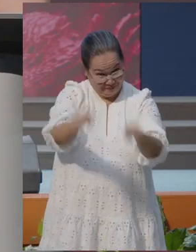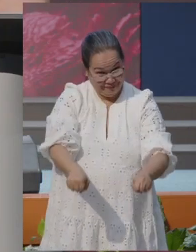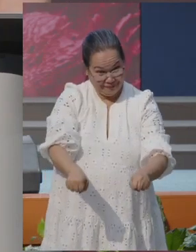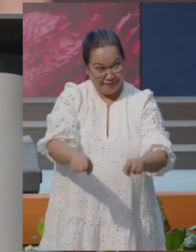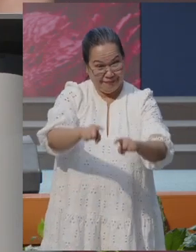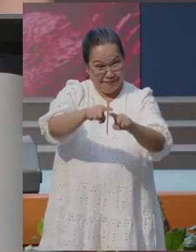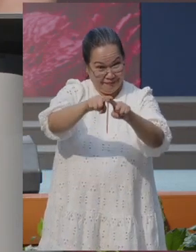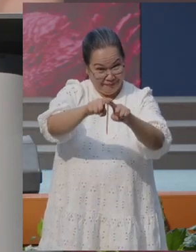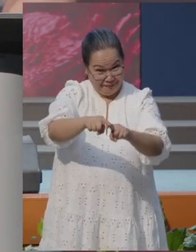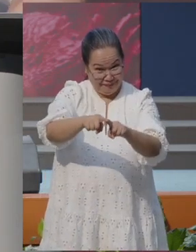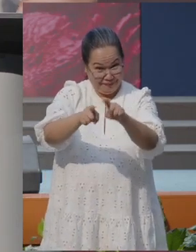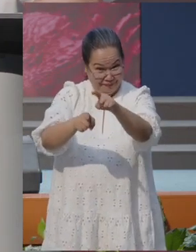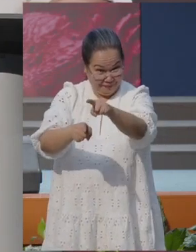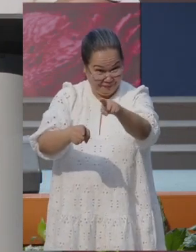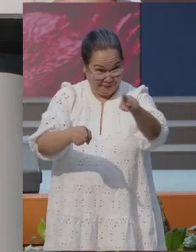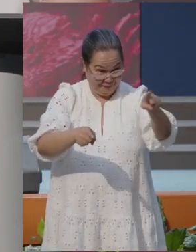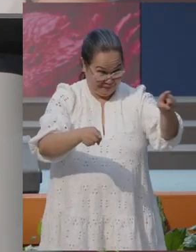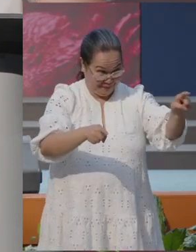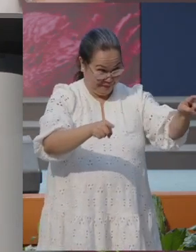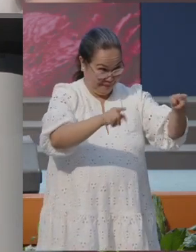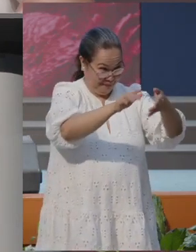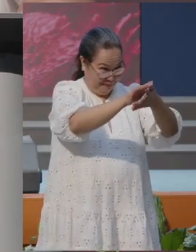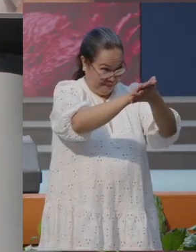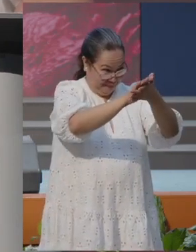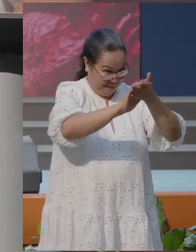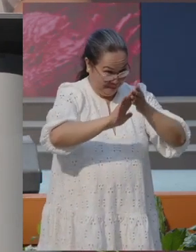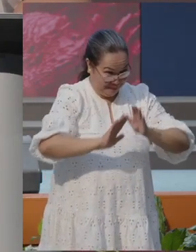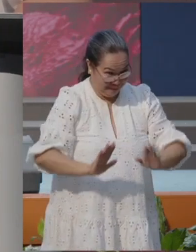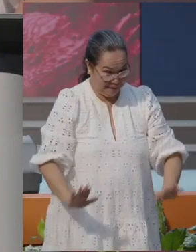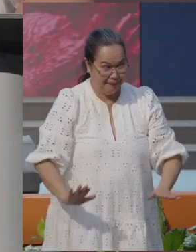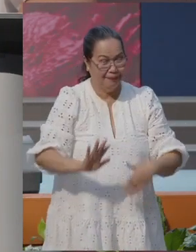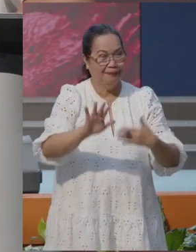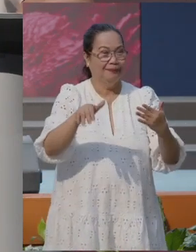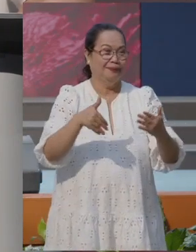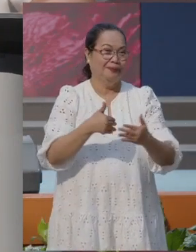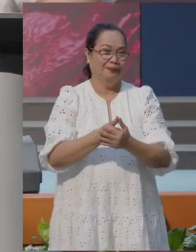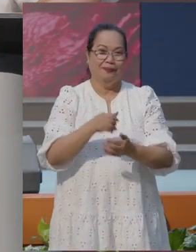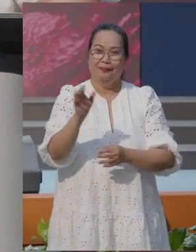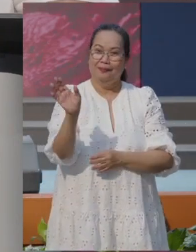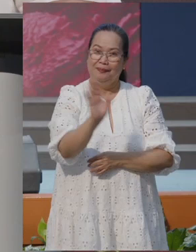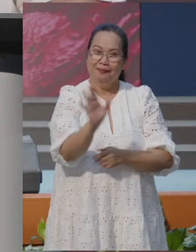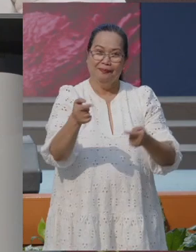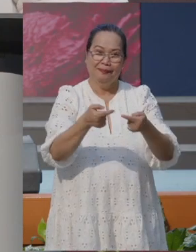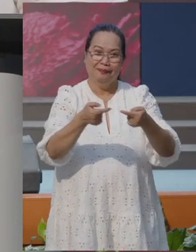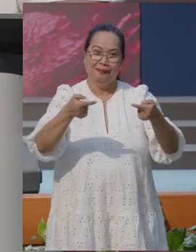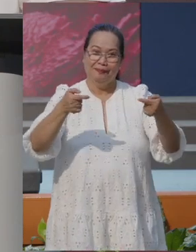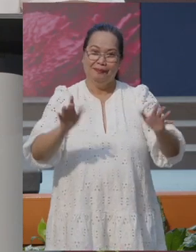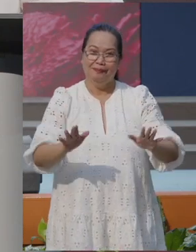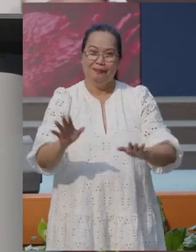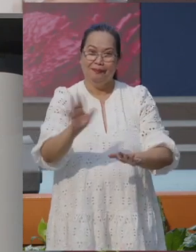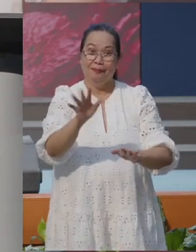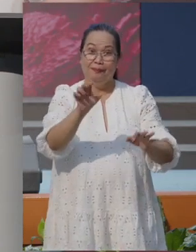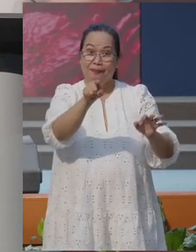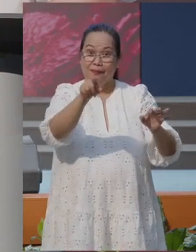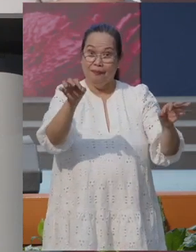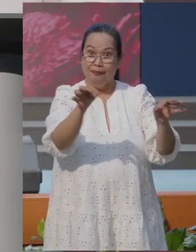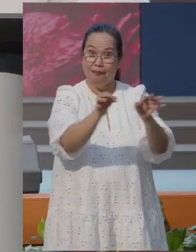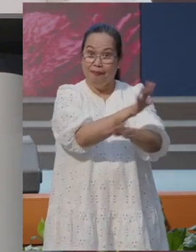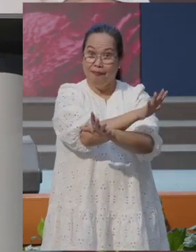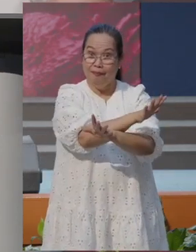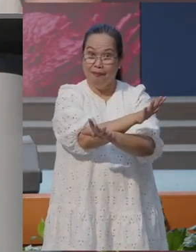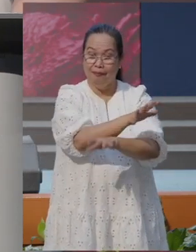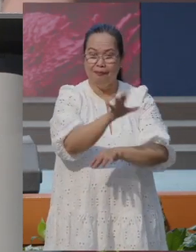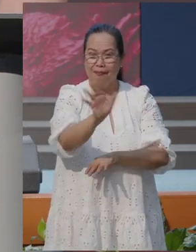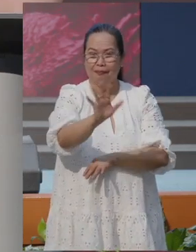depends on you, live peaceably with all. Beloved, never avenge yourselves, but leave it